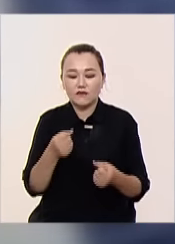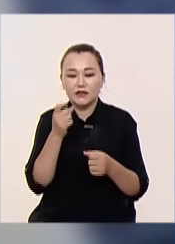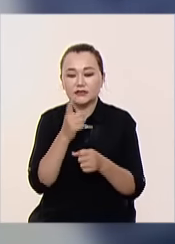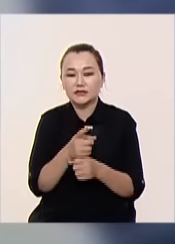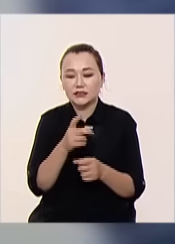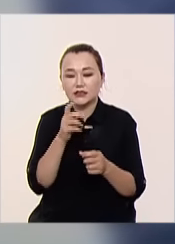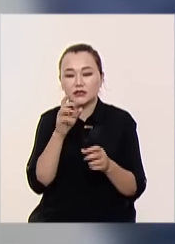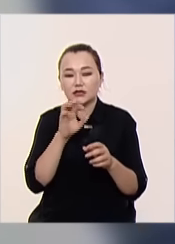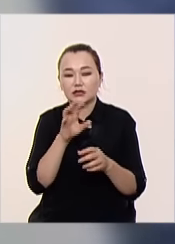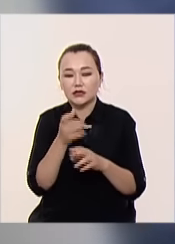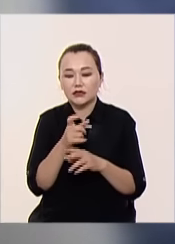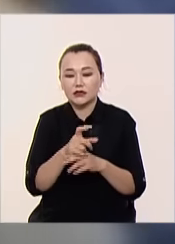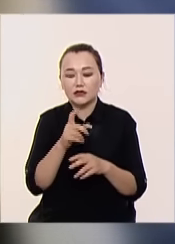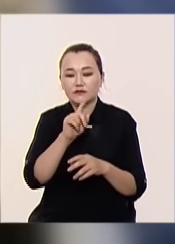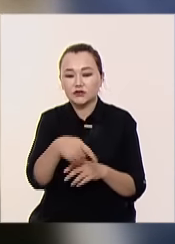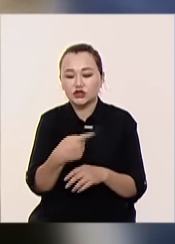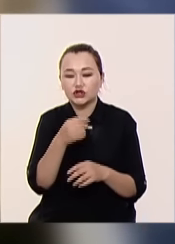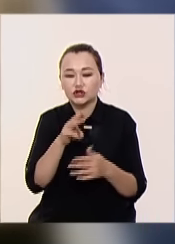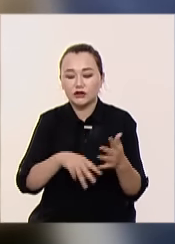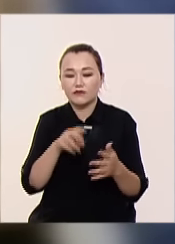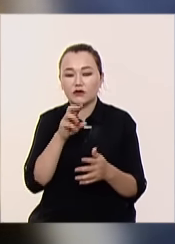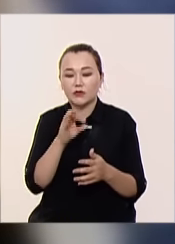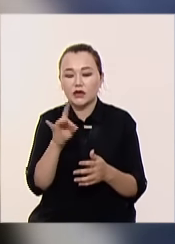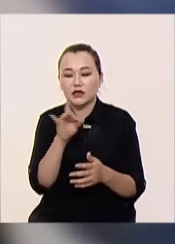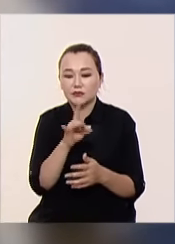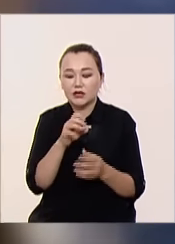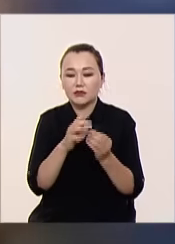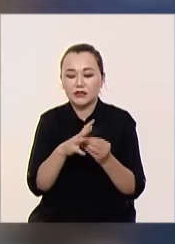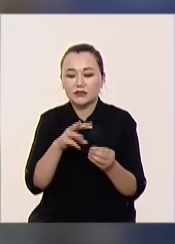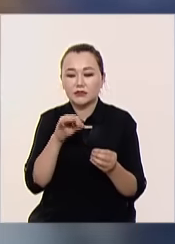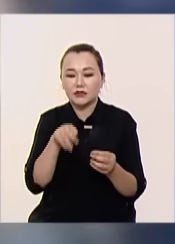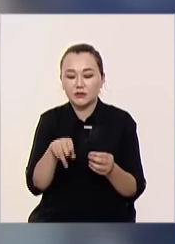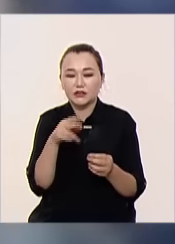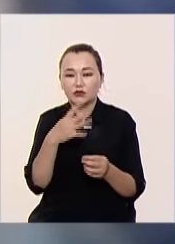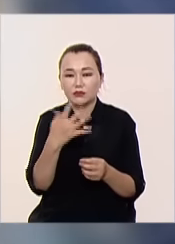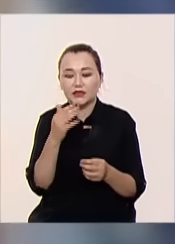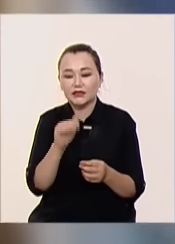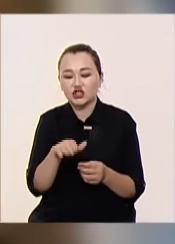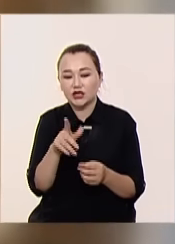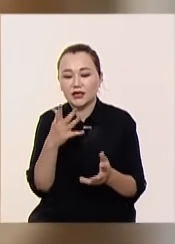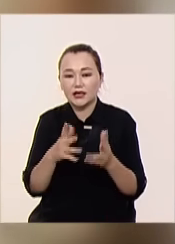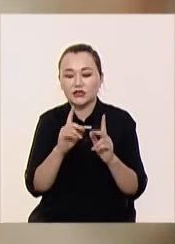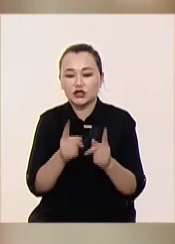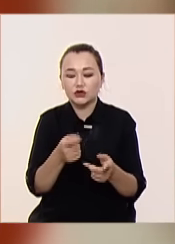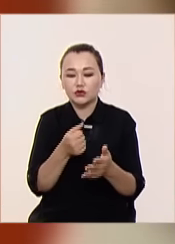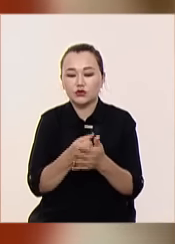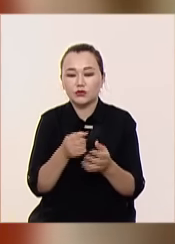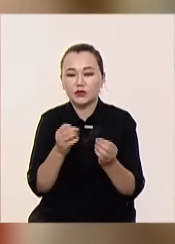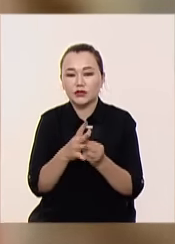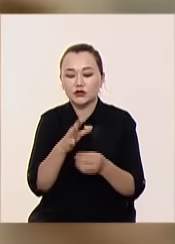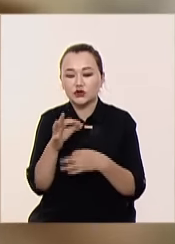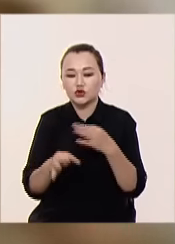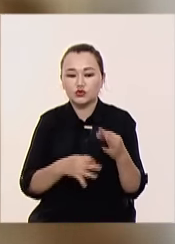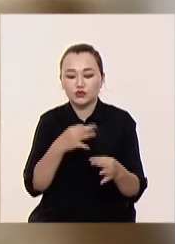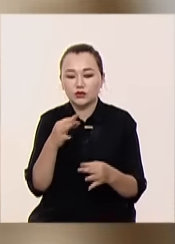статьи предусматривает взыскание в виде штрафа в размере 15 МРП 45 тысяч тенге, либо арест на срок до 15